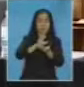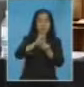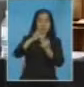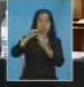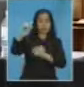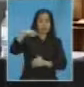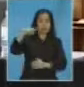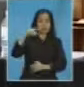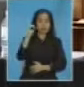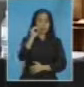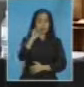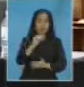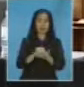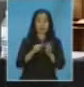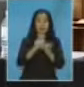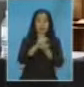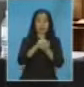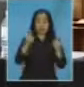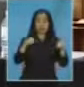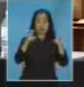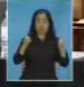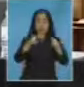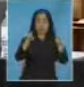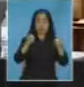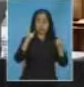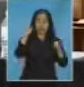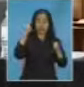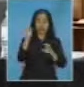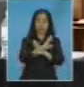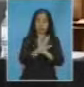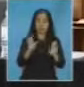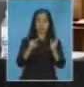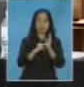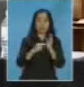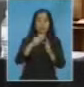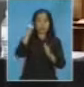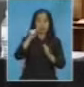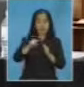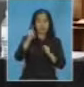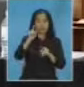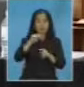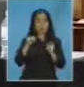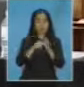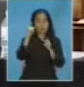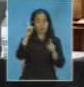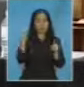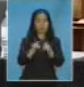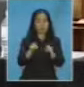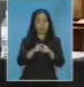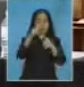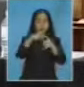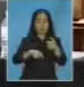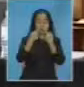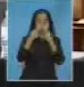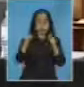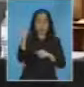ศษและการไม่ใช่การที่แบ่ง 50-50 ระหว่างหญิงชายแต่ว่ายังคำนึงถึงความแตกต่างในแต่ละคนที่พึงจะได้รับเพื่อ